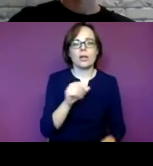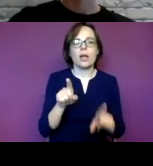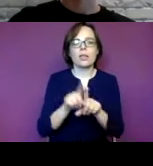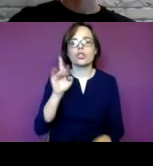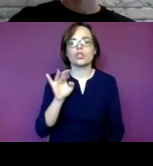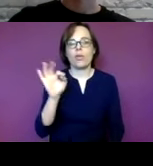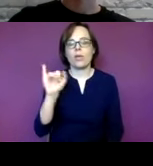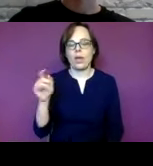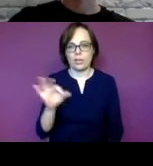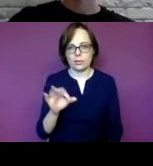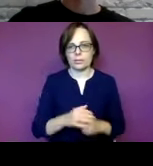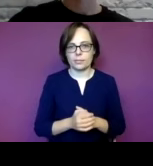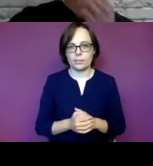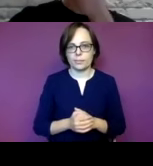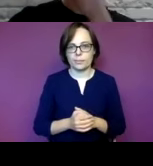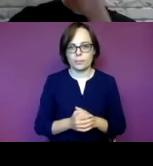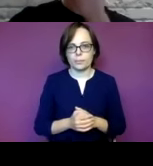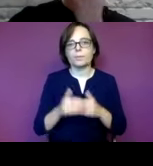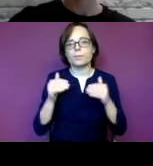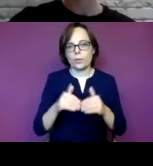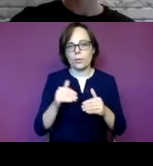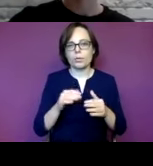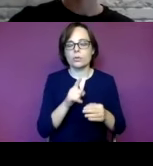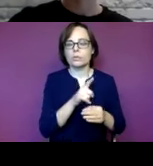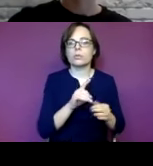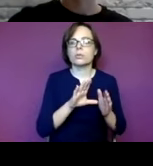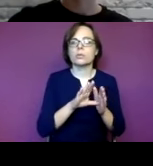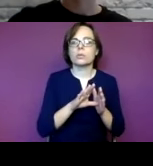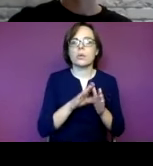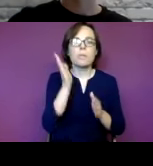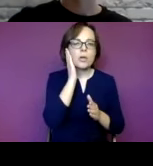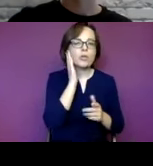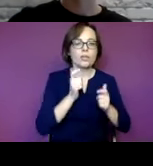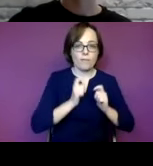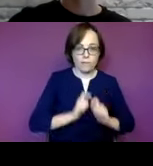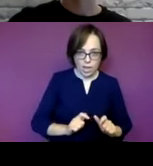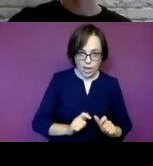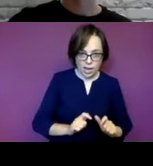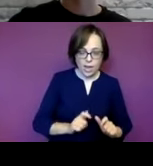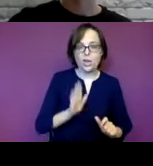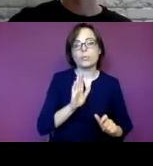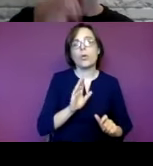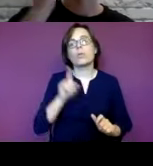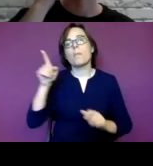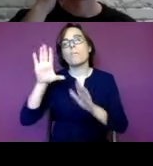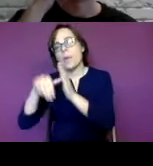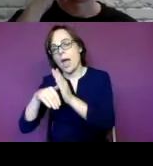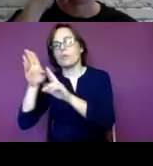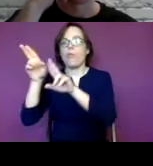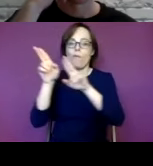właśnie może wychodząc od tych mieszkańców wsi, którzy do niej wracają z pewnym kapitałem społecznym, może oni mogliby być nośnikami